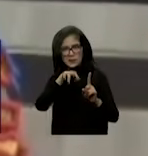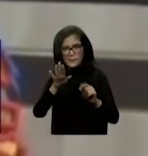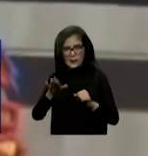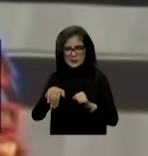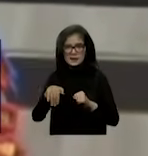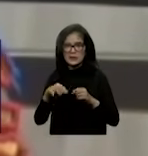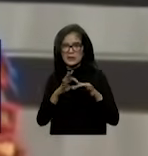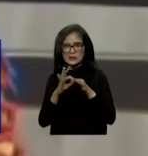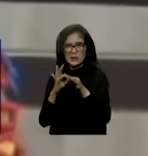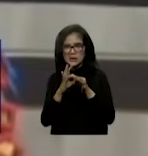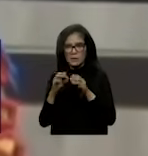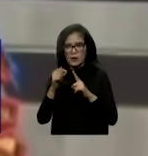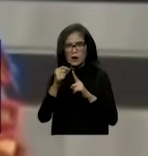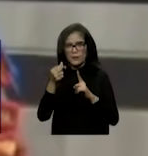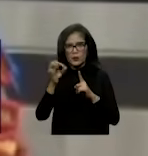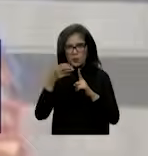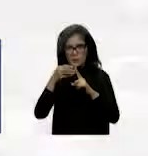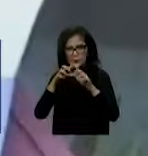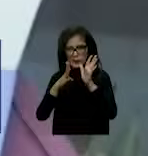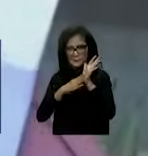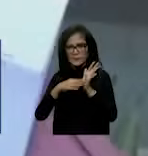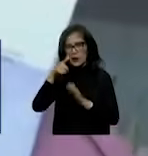Polres Lampung Utara untuk pemeriksaan lebih lanjut.